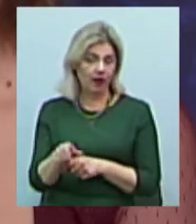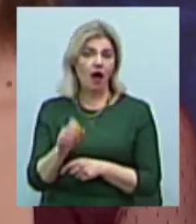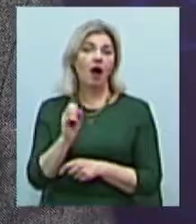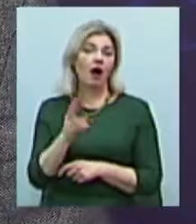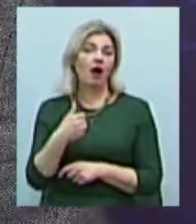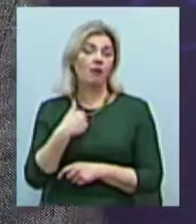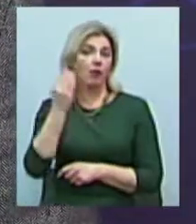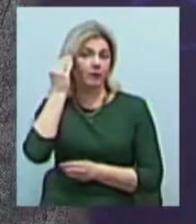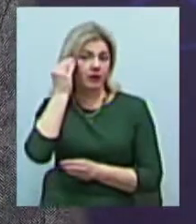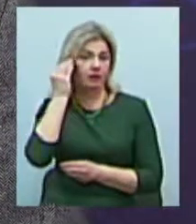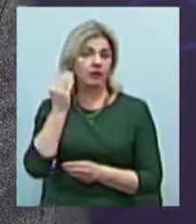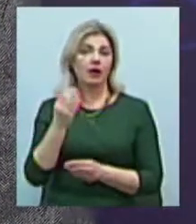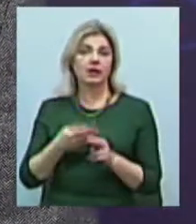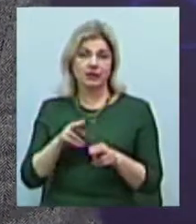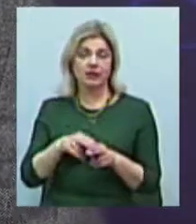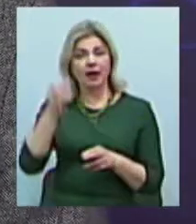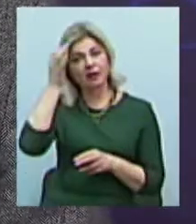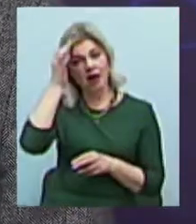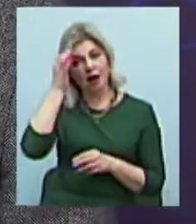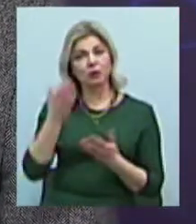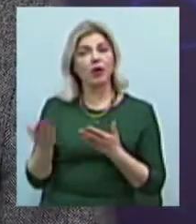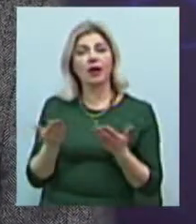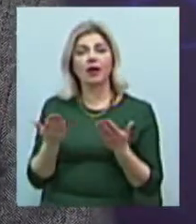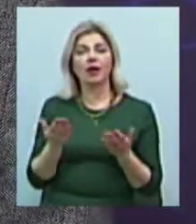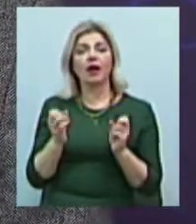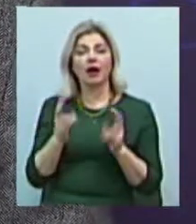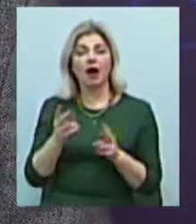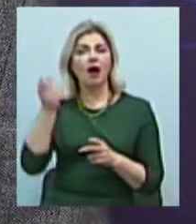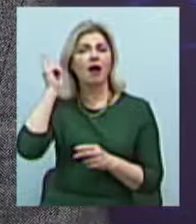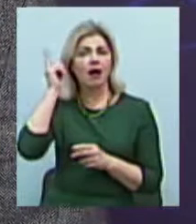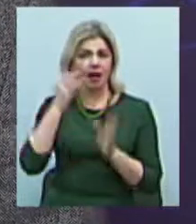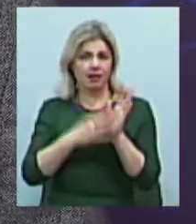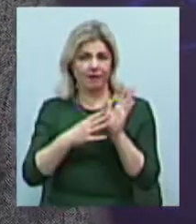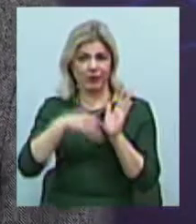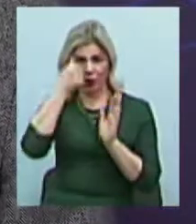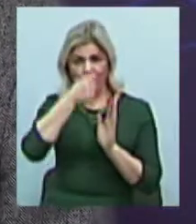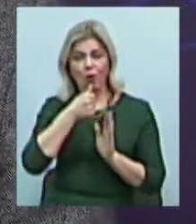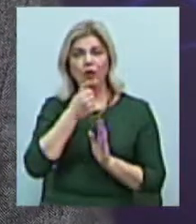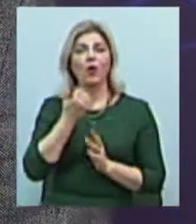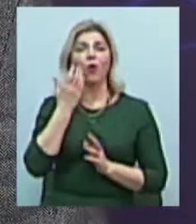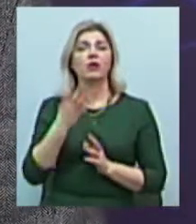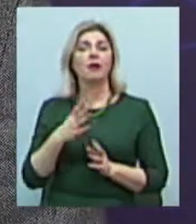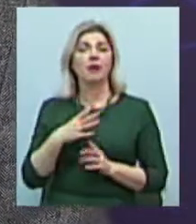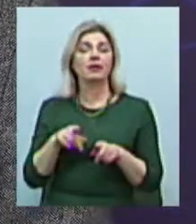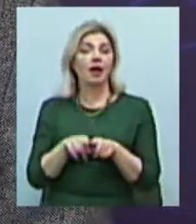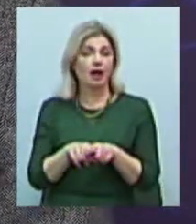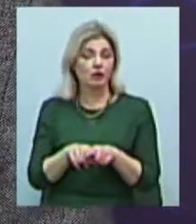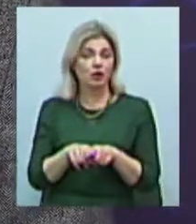мене, на мою суб'єктивну думку, це нагадує якісь, знаєте, лихі 90-ті, коли можна було таким